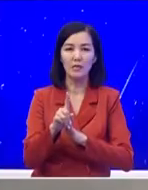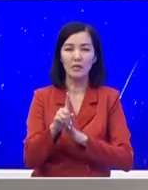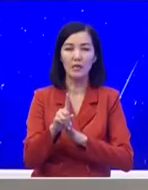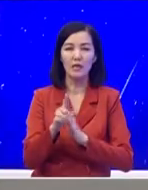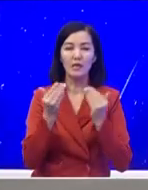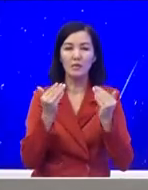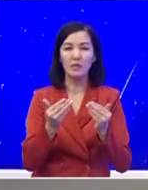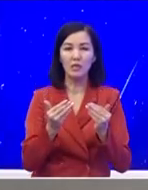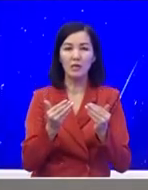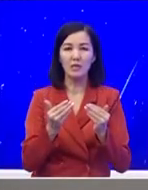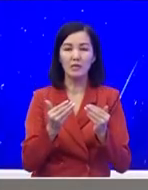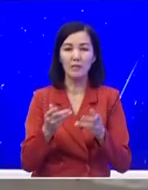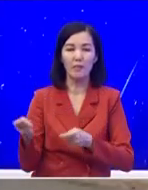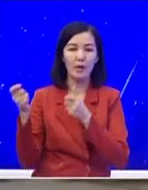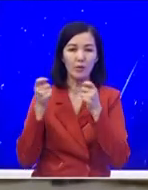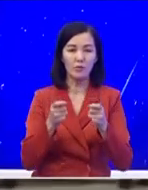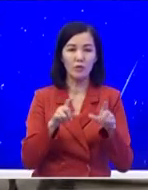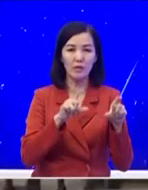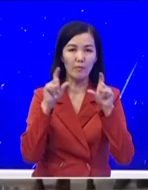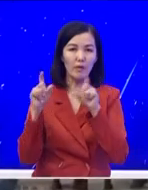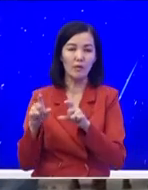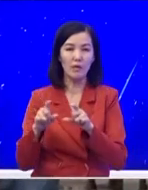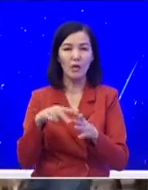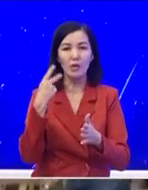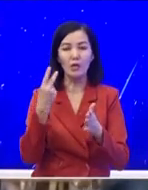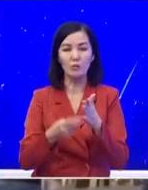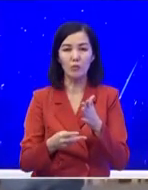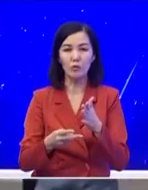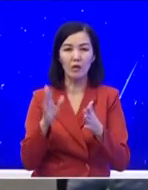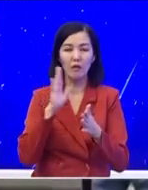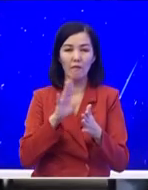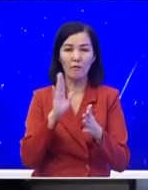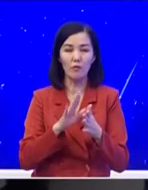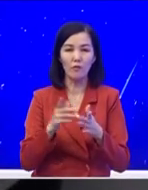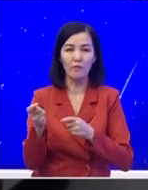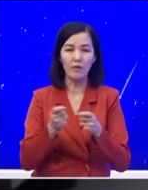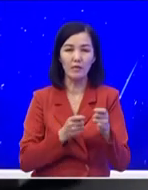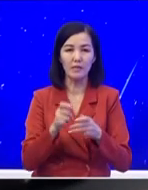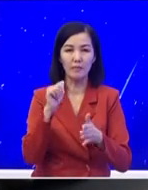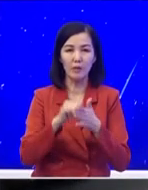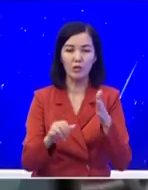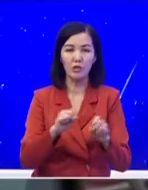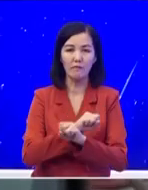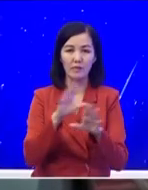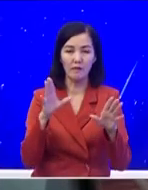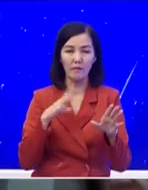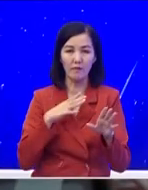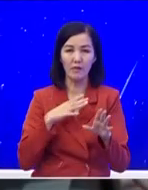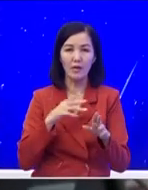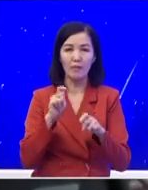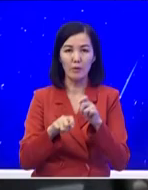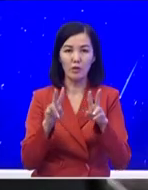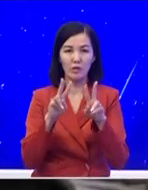стапель-палубе, предназначенной для погрузки, перевозки и спуска на воду катеров. По словам властей, пожару предшествовал взрыв. Его причины